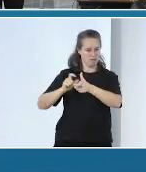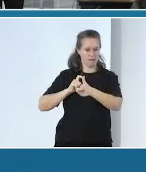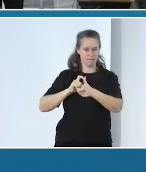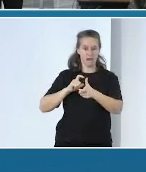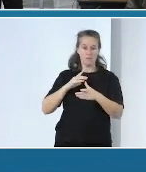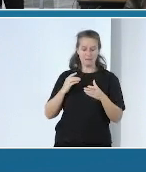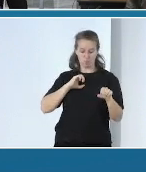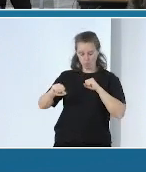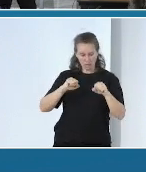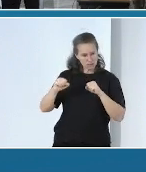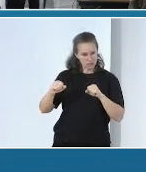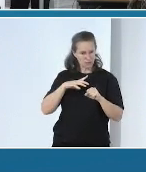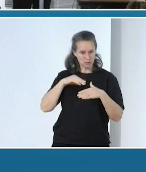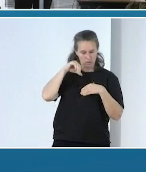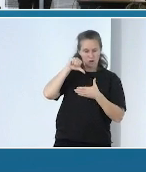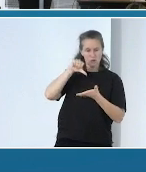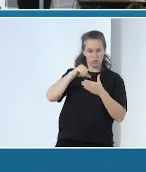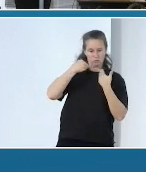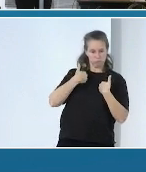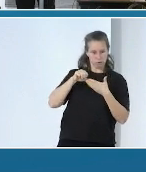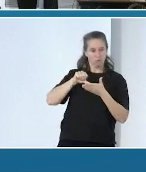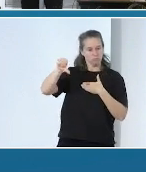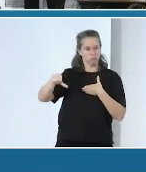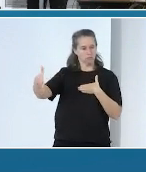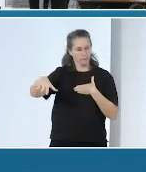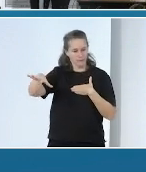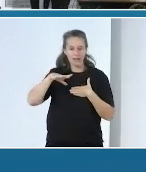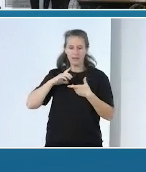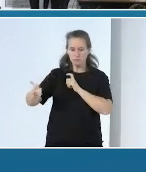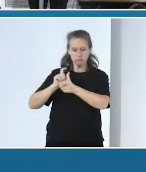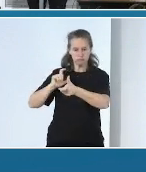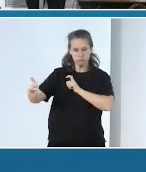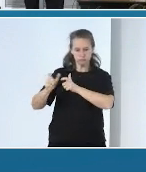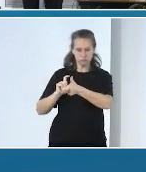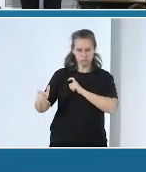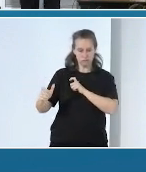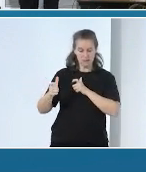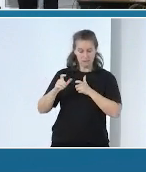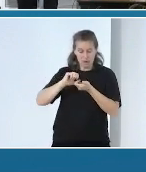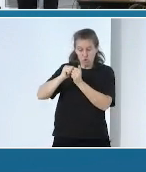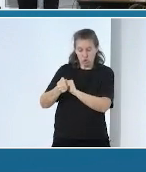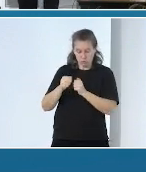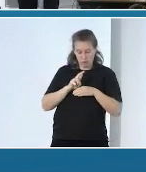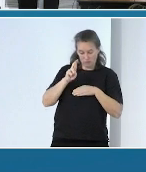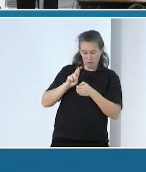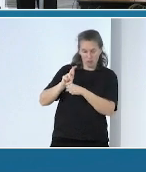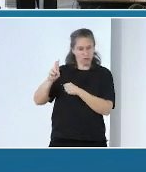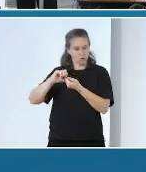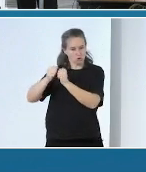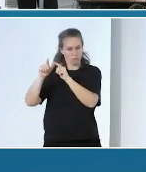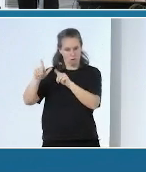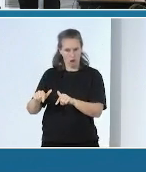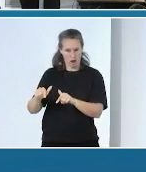où on agit, pof, on passe d'un référentiel à un autre. Mais ce qu'il faut savoir, c'est que ce passage de référentiel en